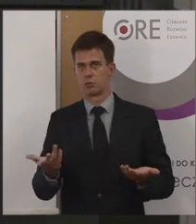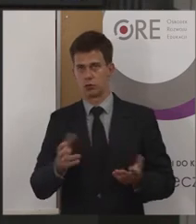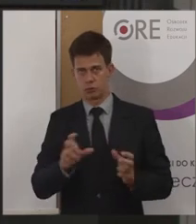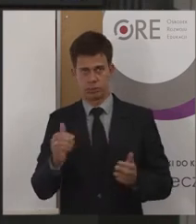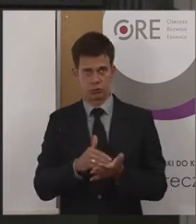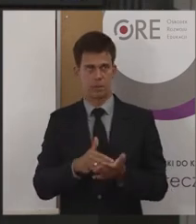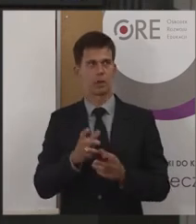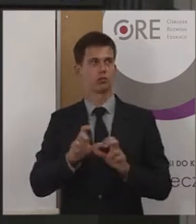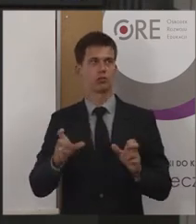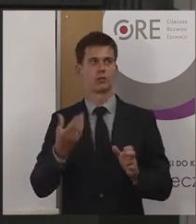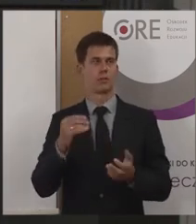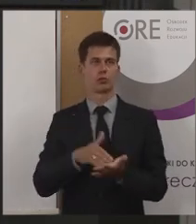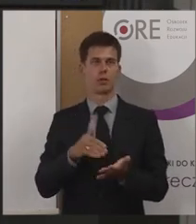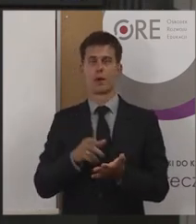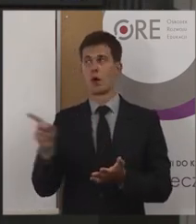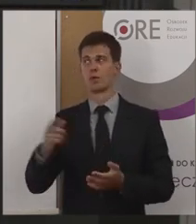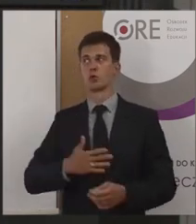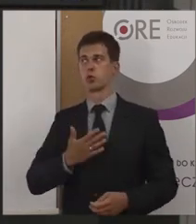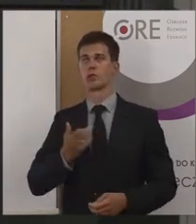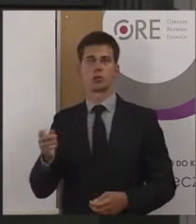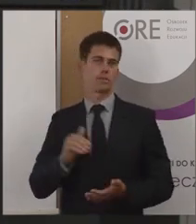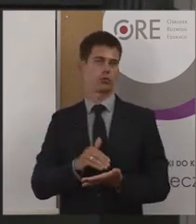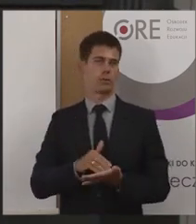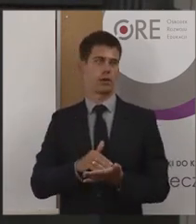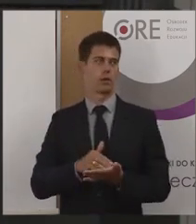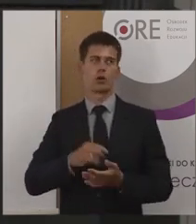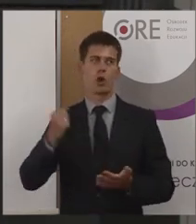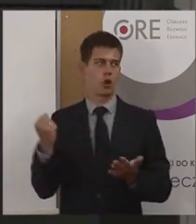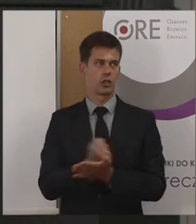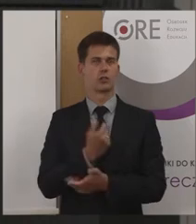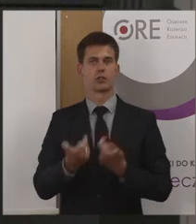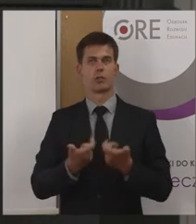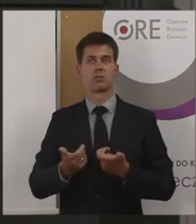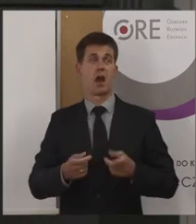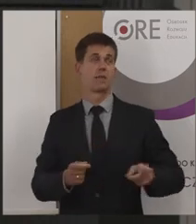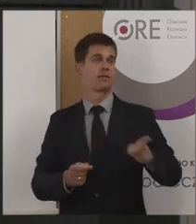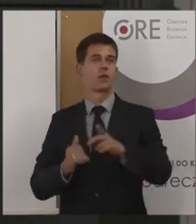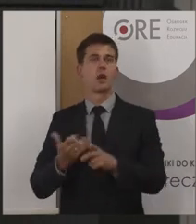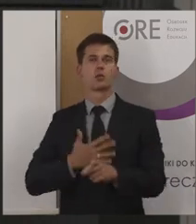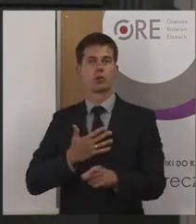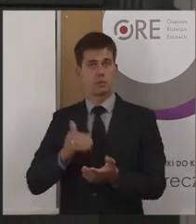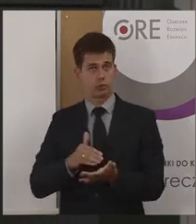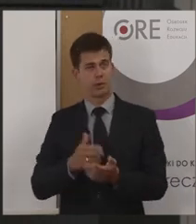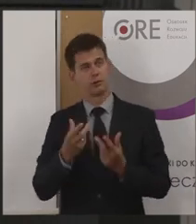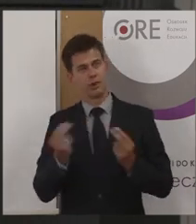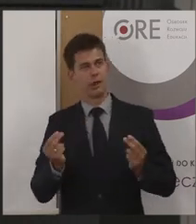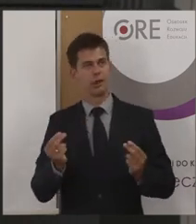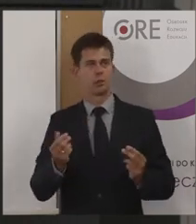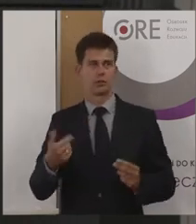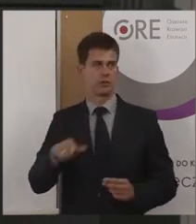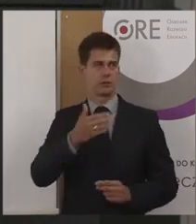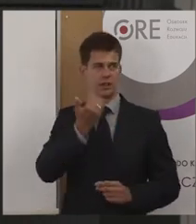potrzebne? No, ja uważam, że to jest potrzebne, a wręcz nieodzowne, żeby podręcznik osiągnął sukces.